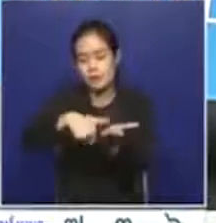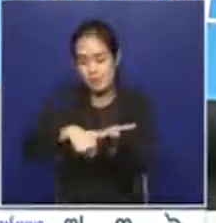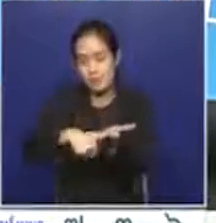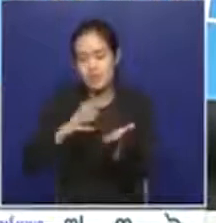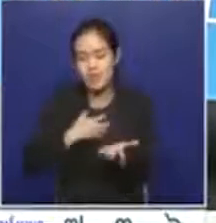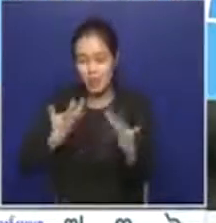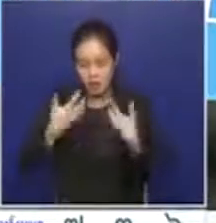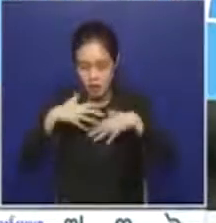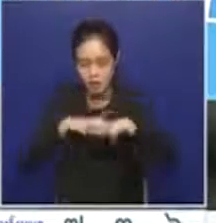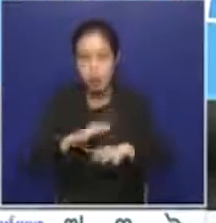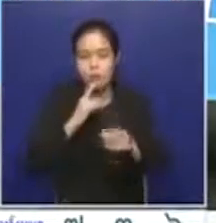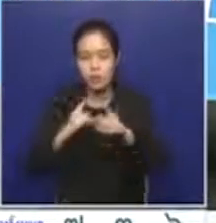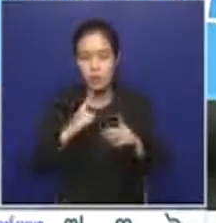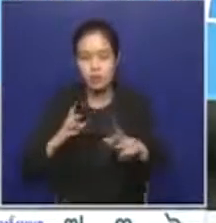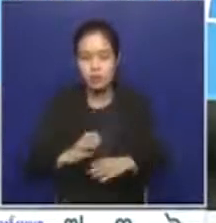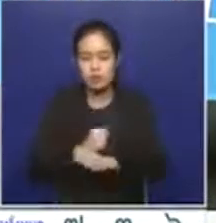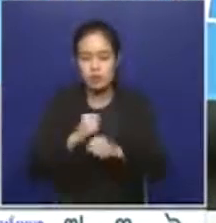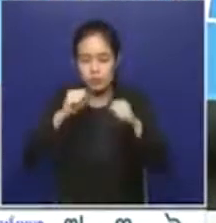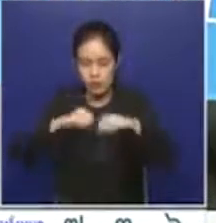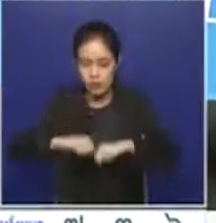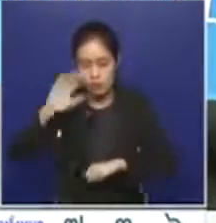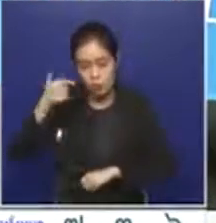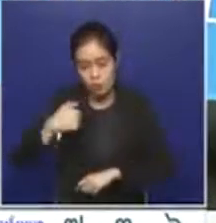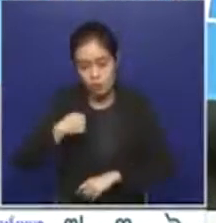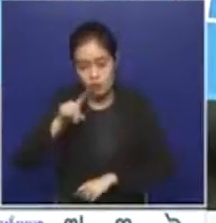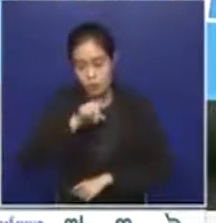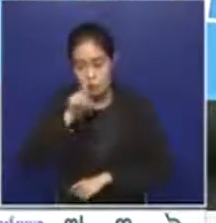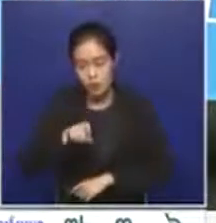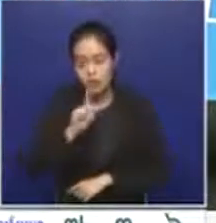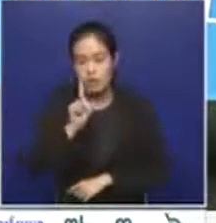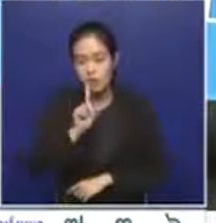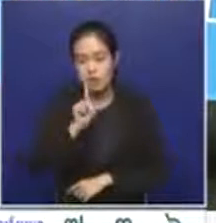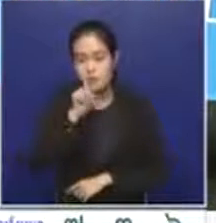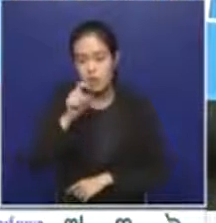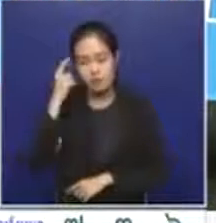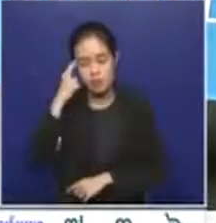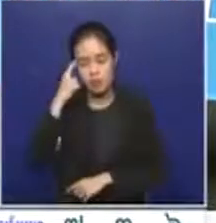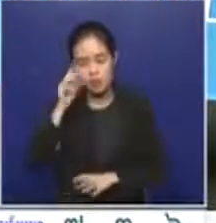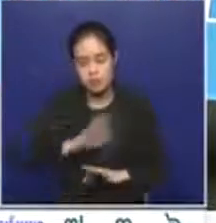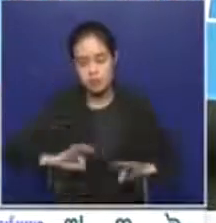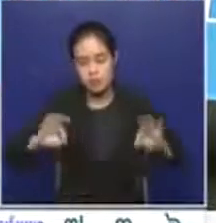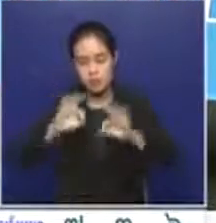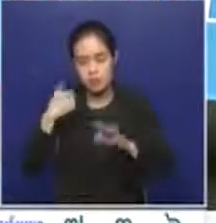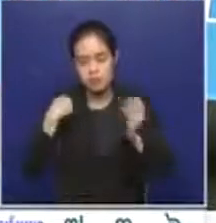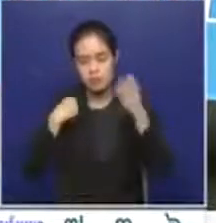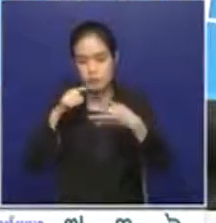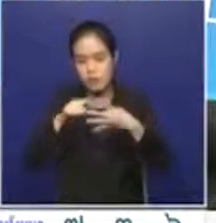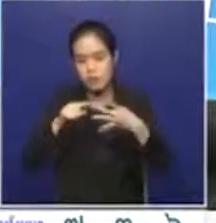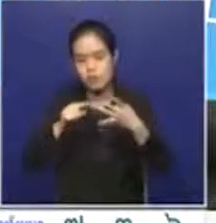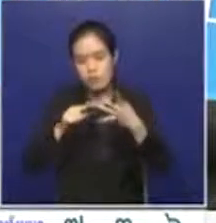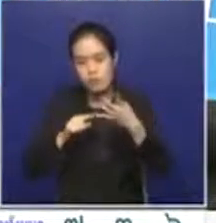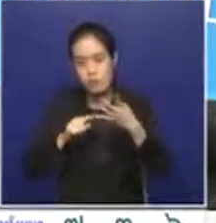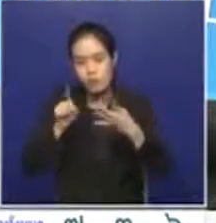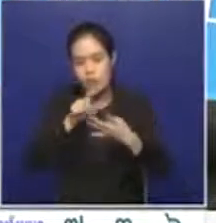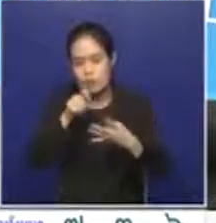จะเข้าร่วมความตกลงแม็กฉบับนี้แต่ผมเองก็มีข้อสังเกตสำคัญอยู่4ประการที่เปรียบเสมือน